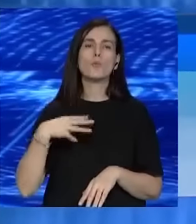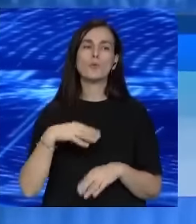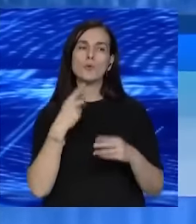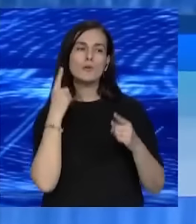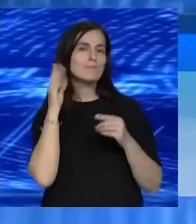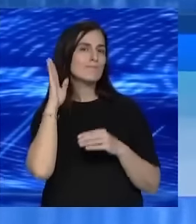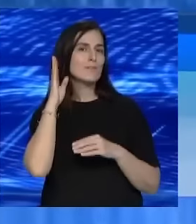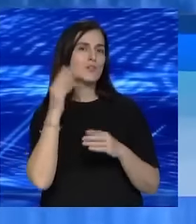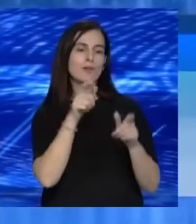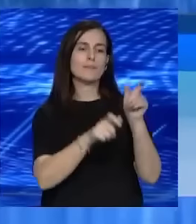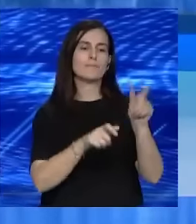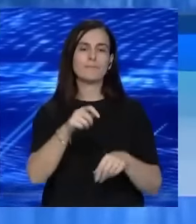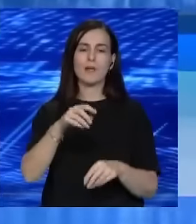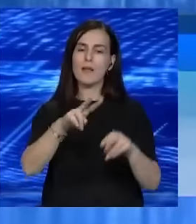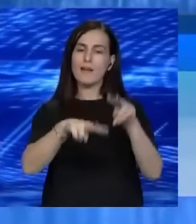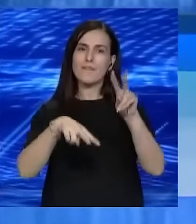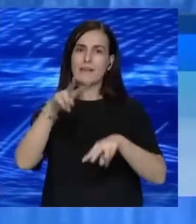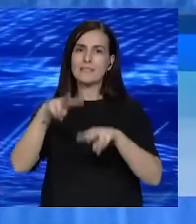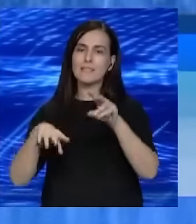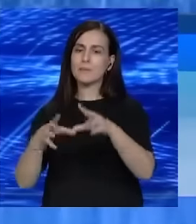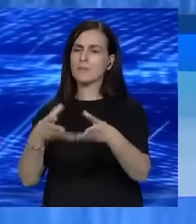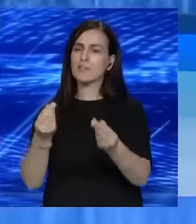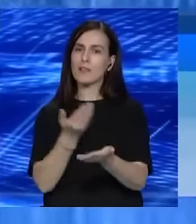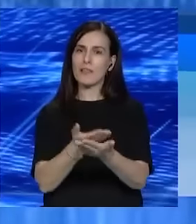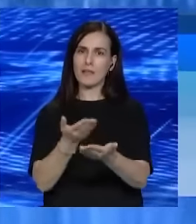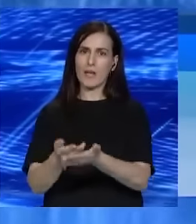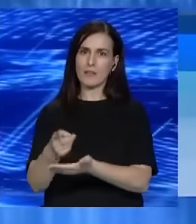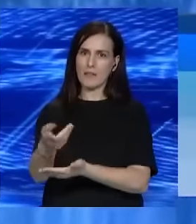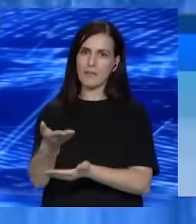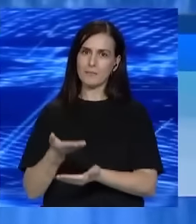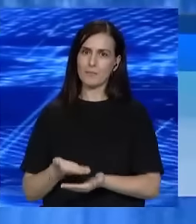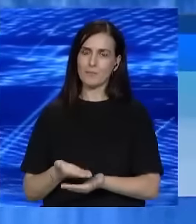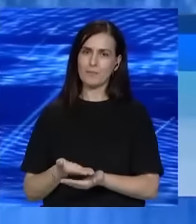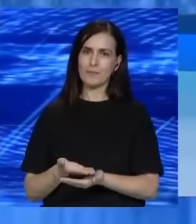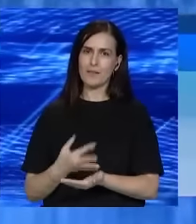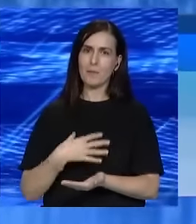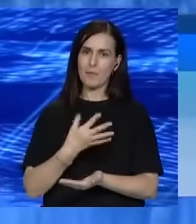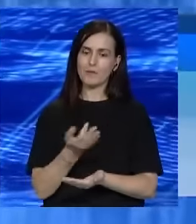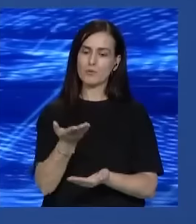i posaçëm është duke bërë vlerësimet për secilin prej 11 kandidatëve.